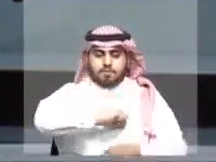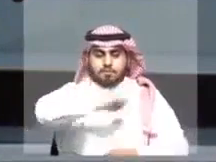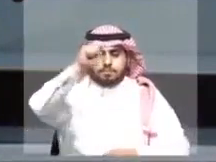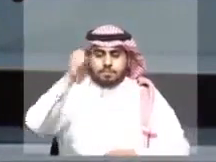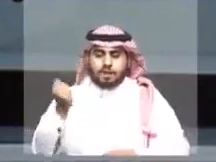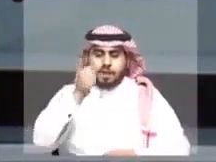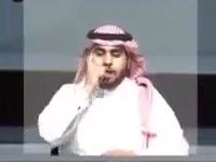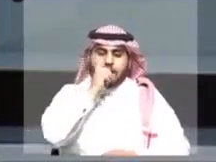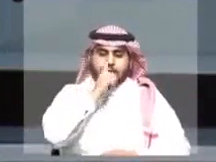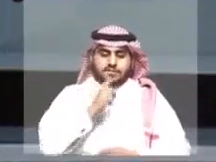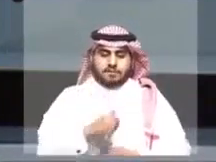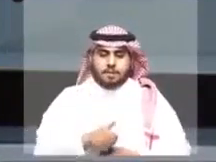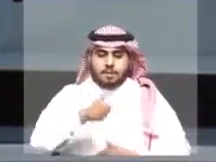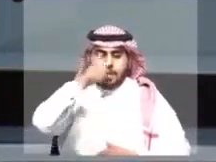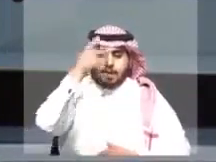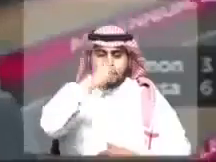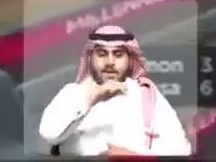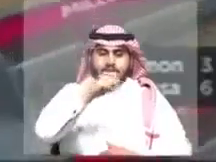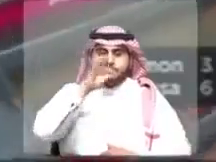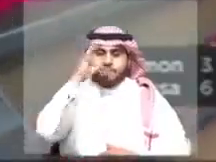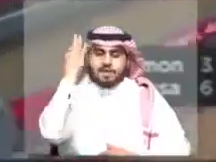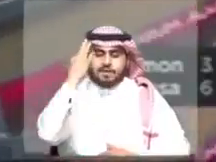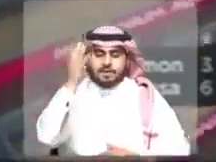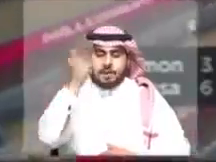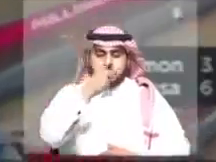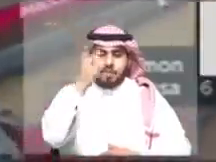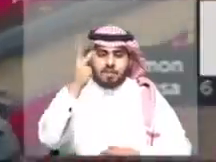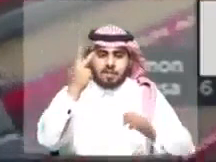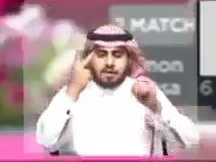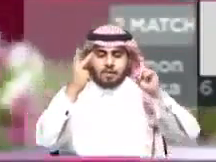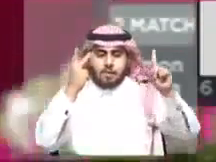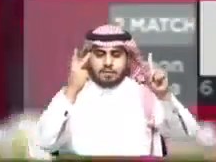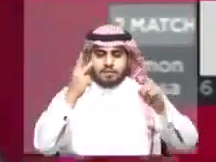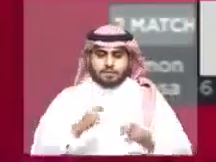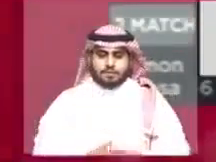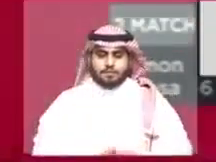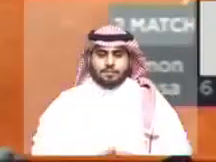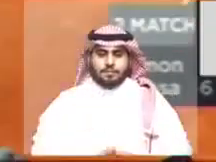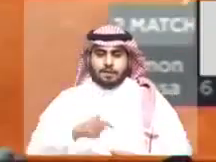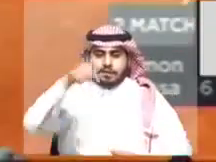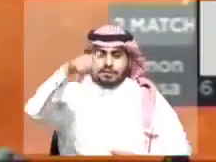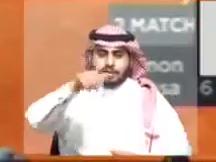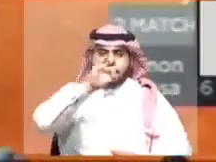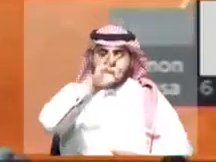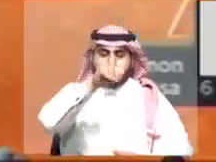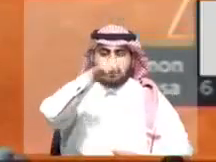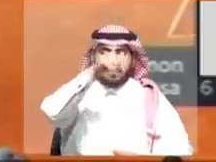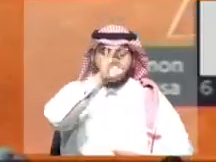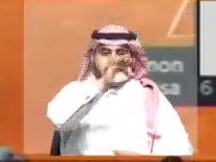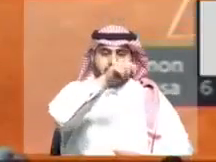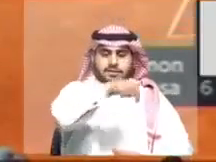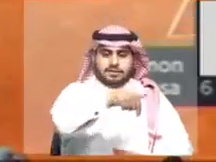المضرب عقب تغلبه على نظيره الفرنسي جيل سومن بمجموعتين مقابل مجموعة واحدة بواقع 6-3